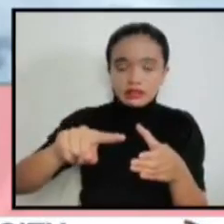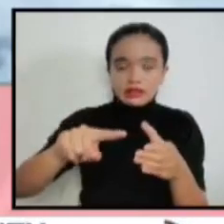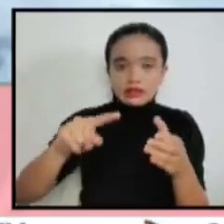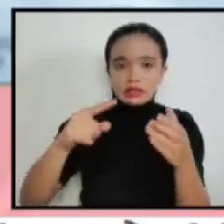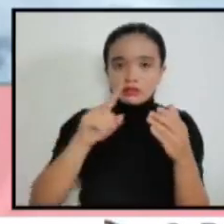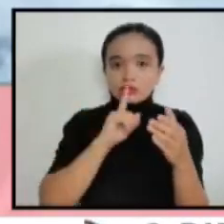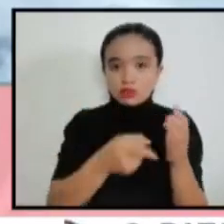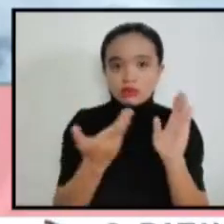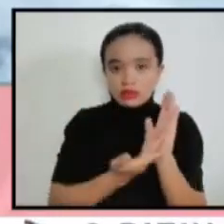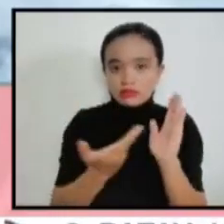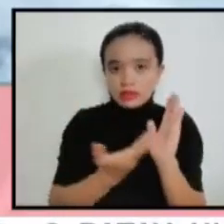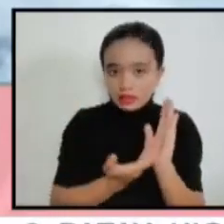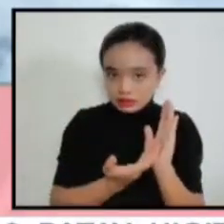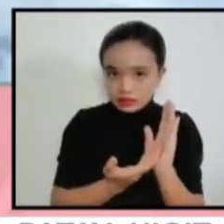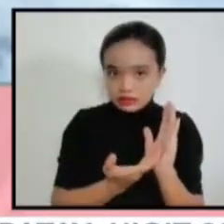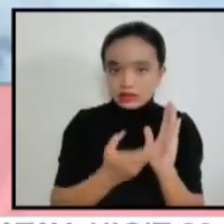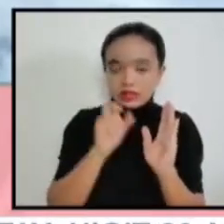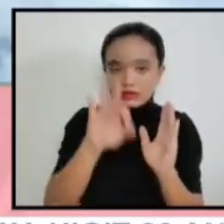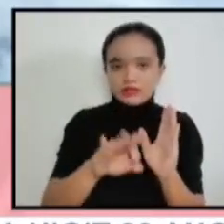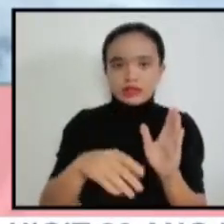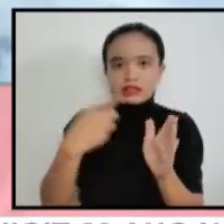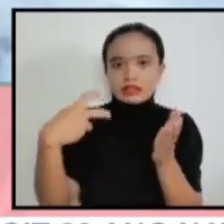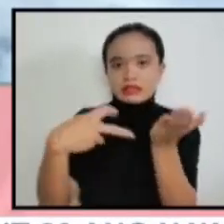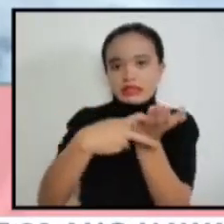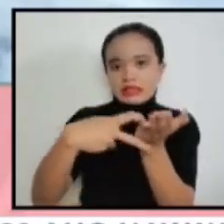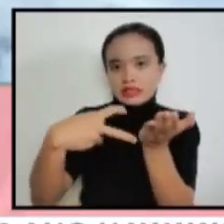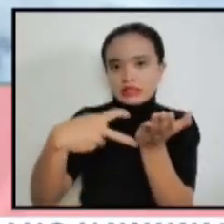Naomi Tiburcio sa detalye. Rise and shine, Naomi.